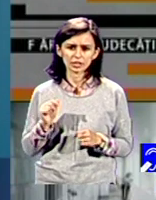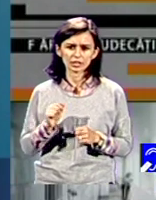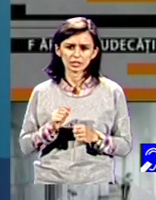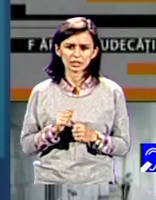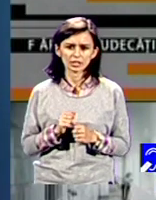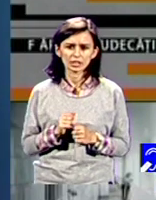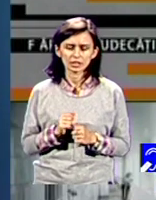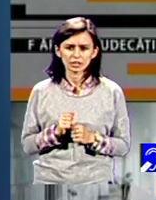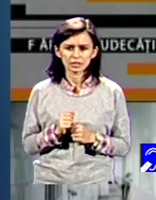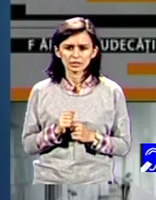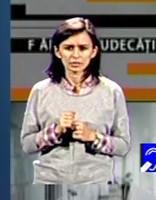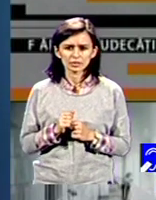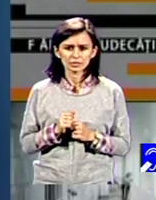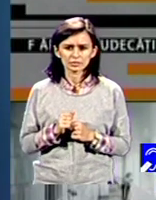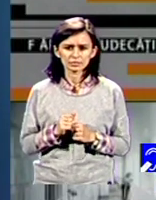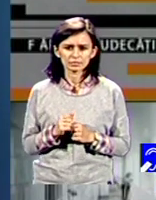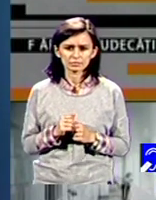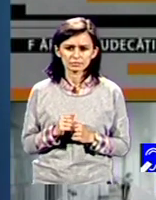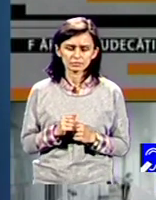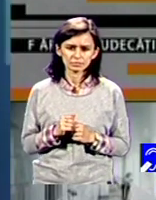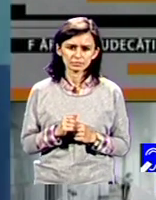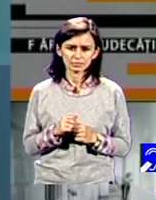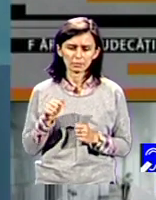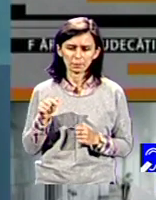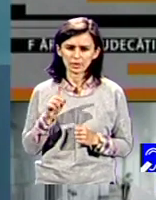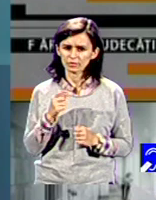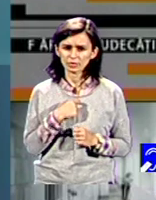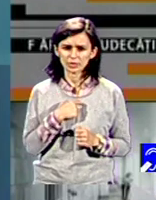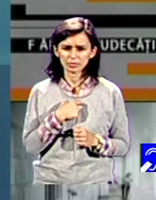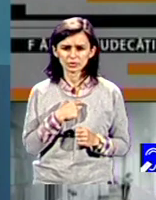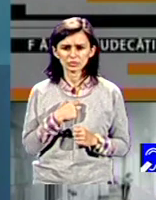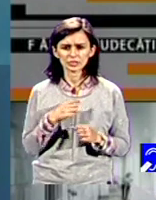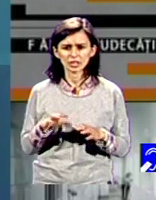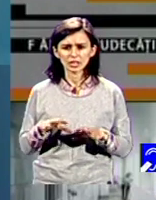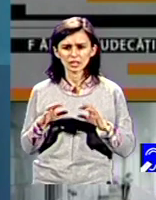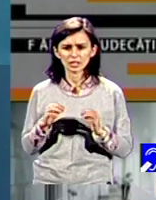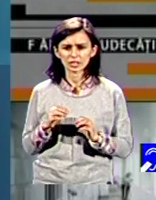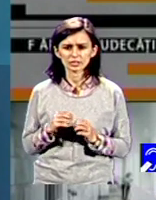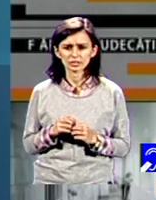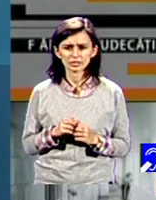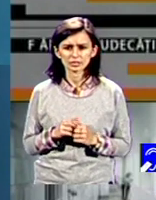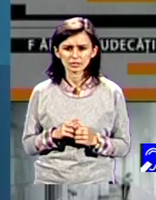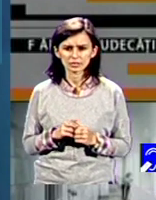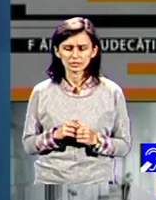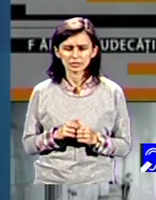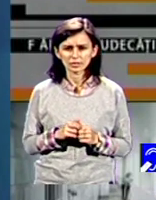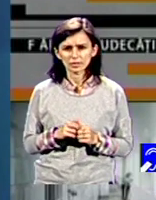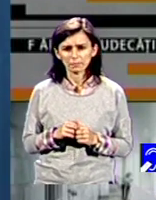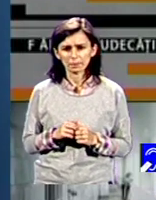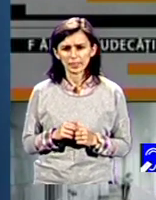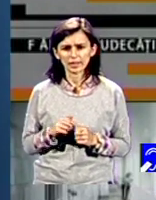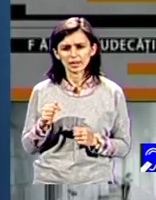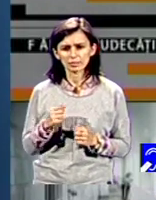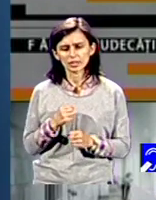vicepreședintele asociației nevăzătorilor el nu a mai putut fi contactat am facut tot ce se poate pentru a include și